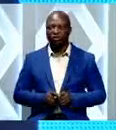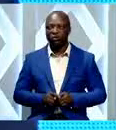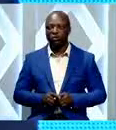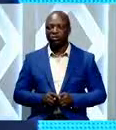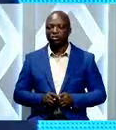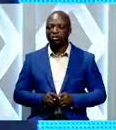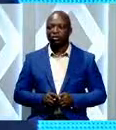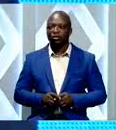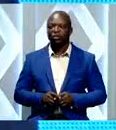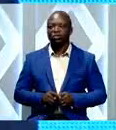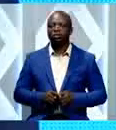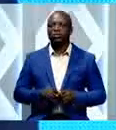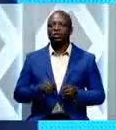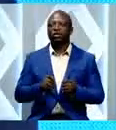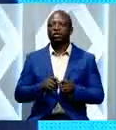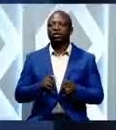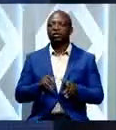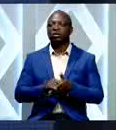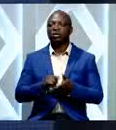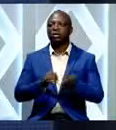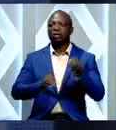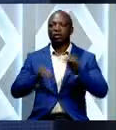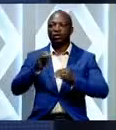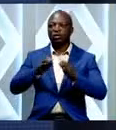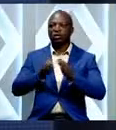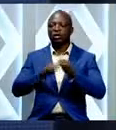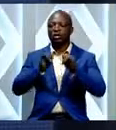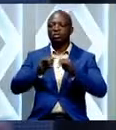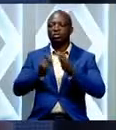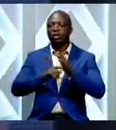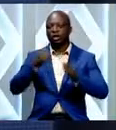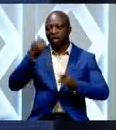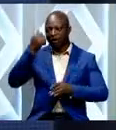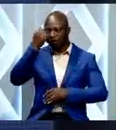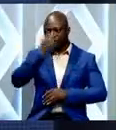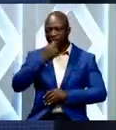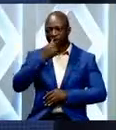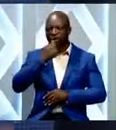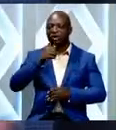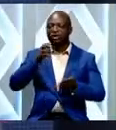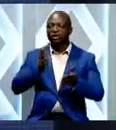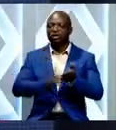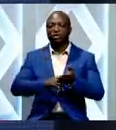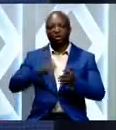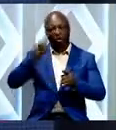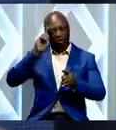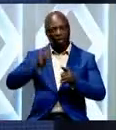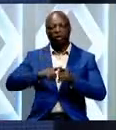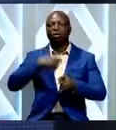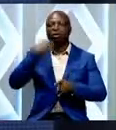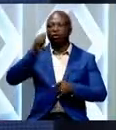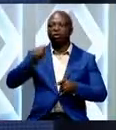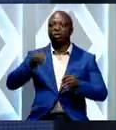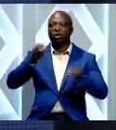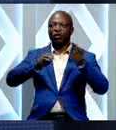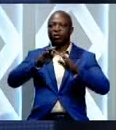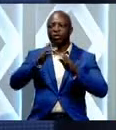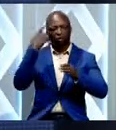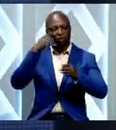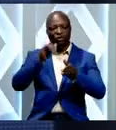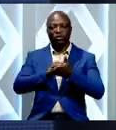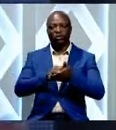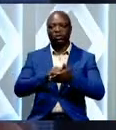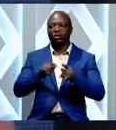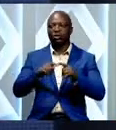de 12 investisseurs institutionnels africains signeront des accords confirmant leur investissement ou leur intention